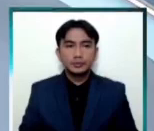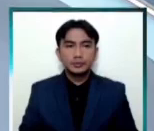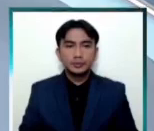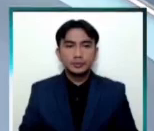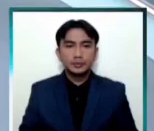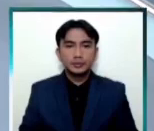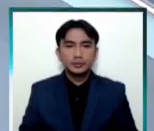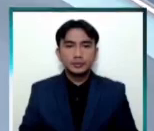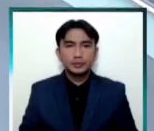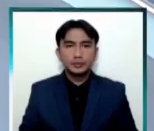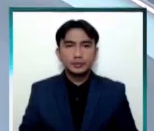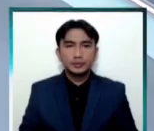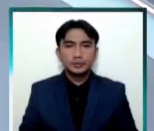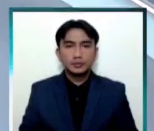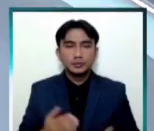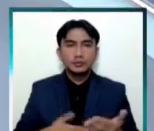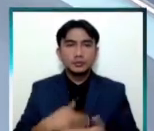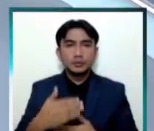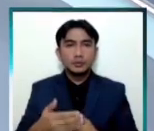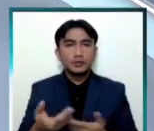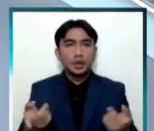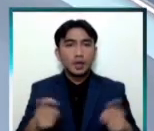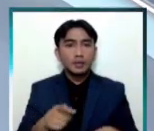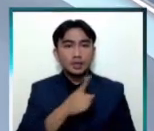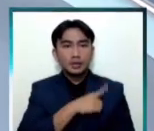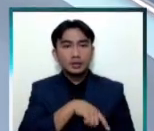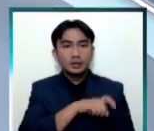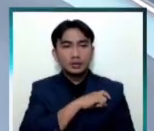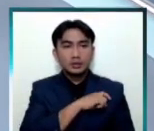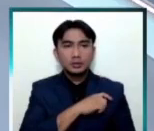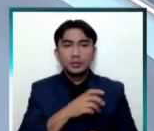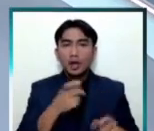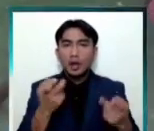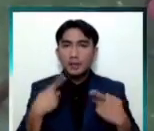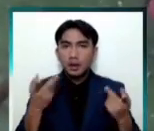Sa Catalonia, Spain, patay ang isang taong gulang na bata sa pag-ulan ng yelo.